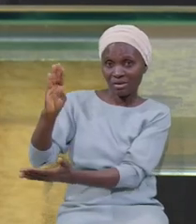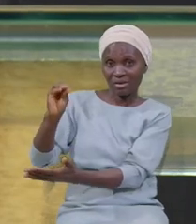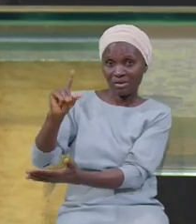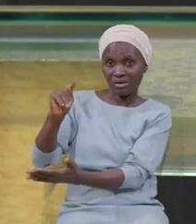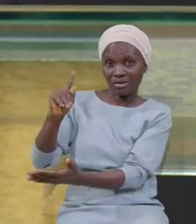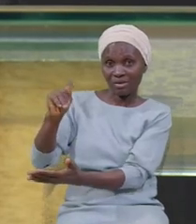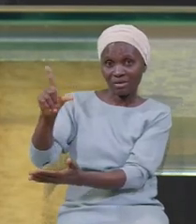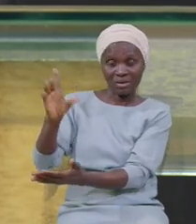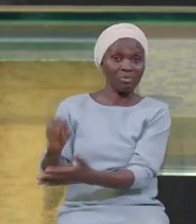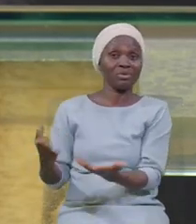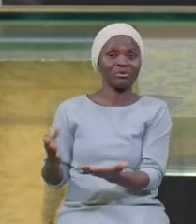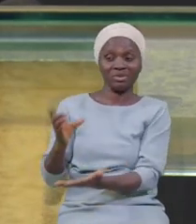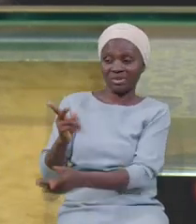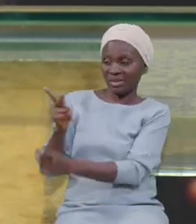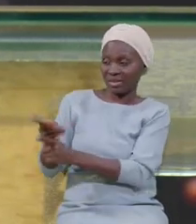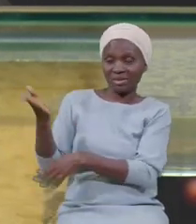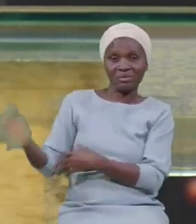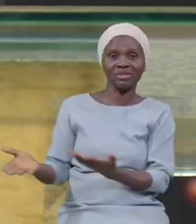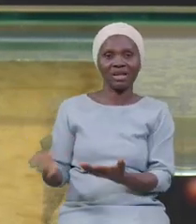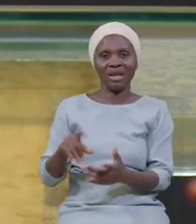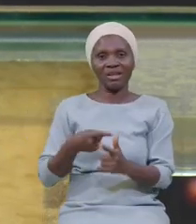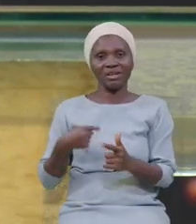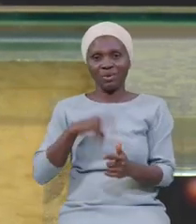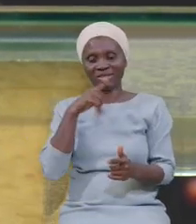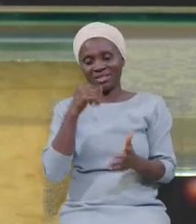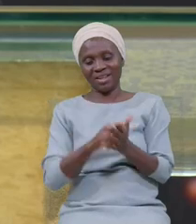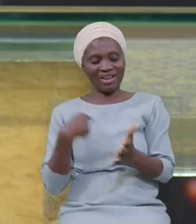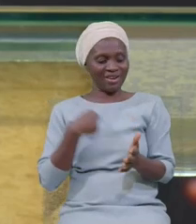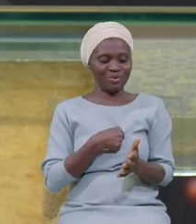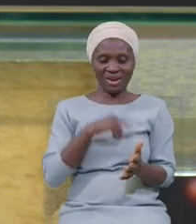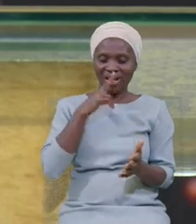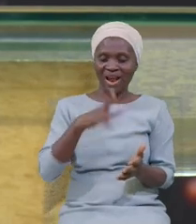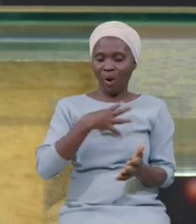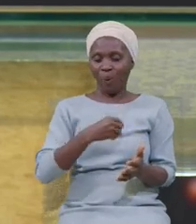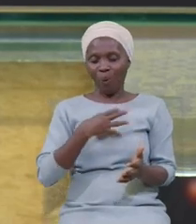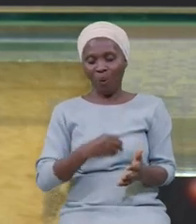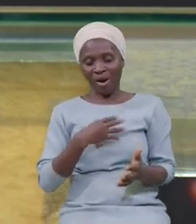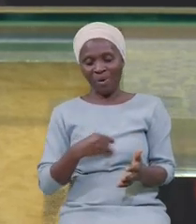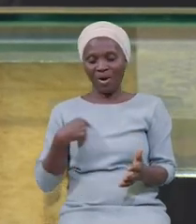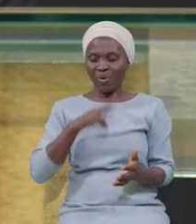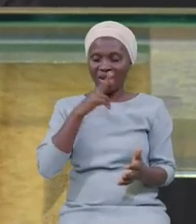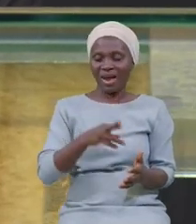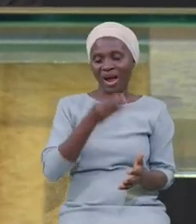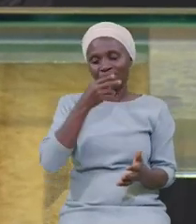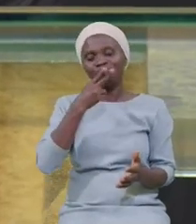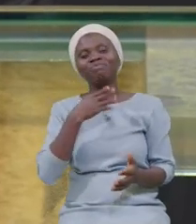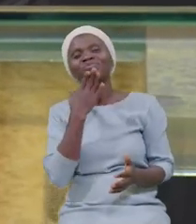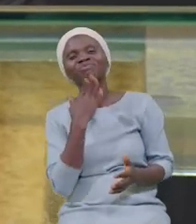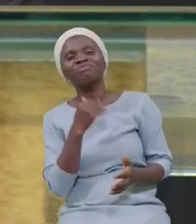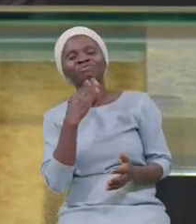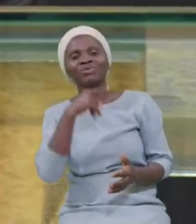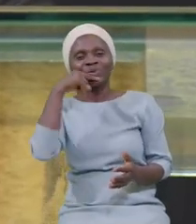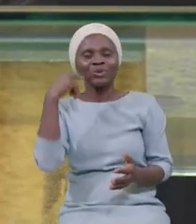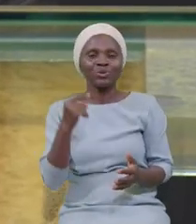sommes blancs. Aussi blanc que le sel, nous voici, nous sommes blancs comme le sel, nous sommes goûts, nous sommes doux comme le sel, nous voici, nous